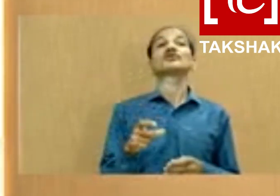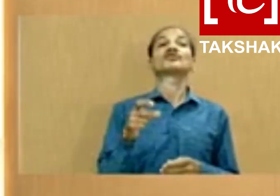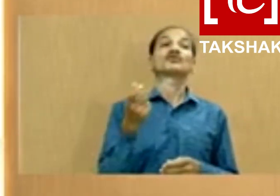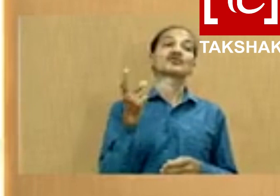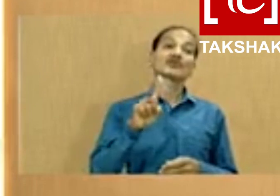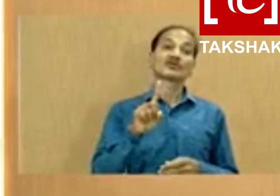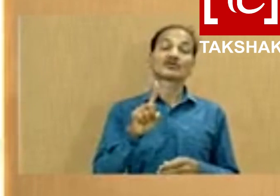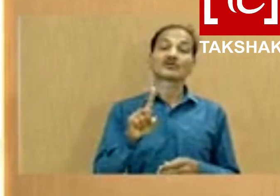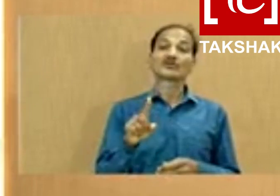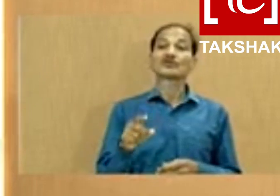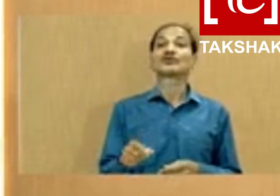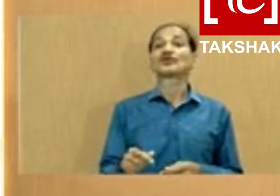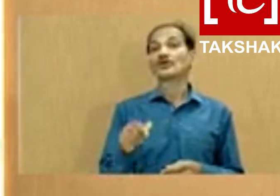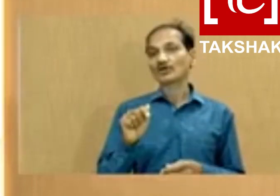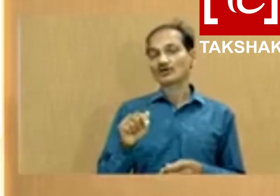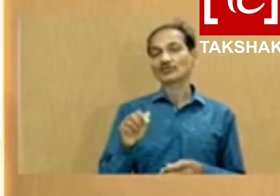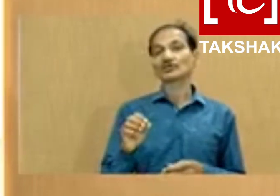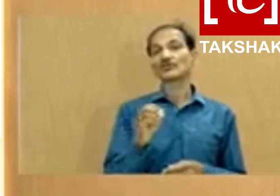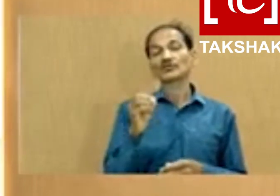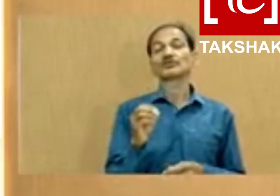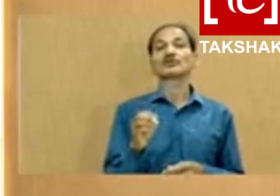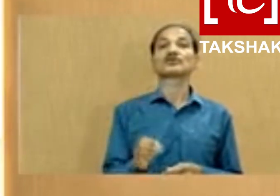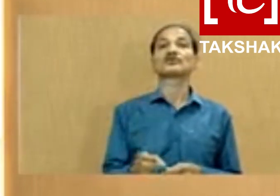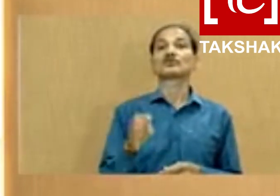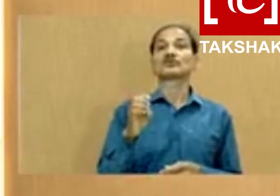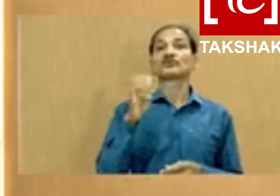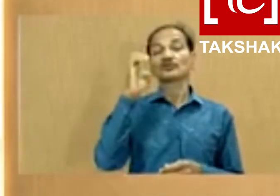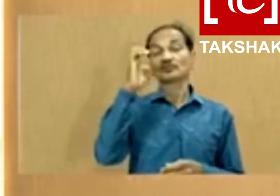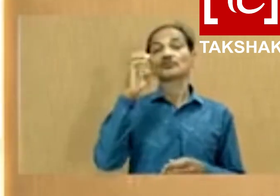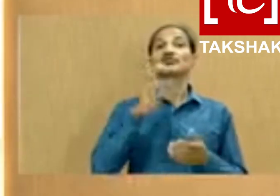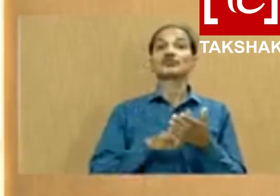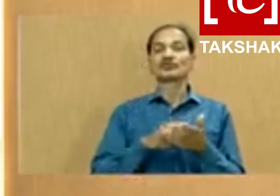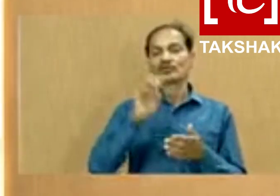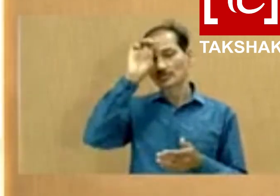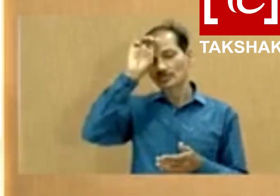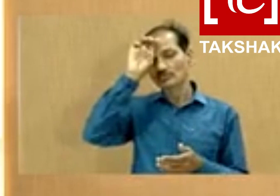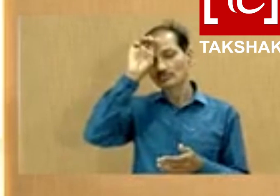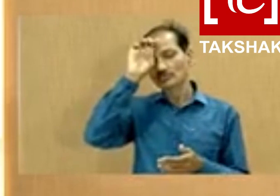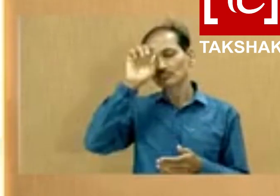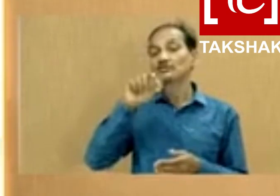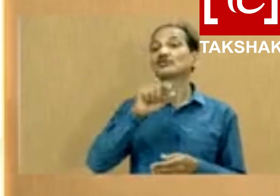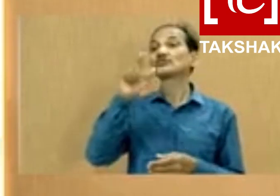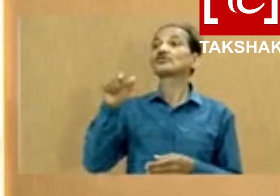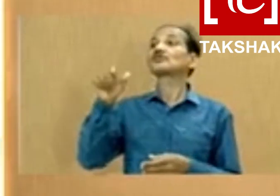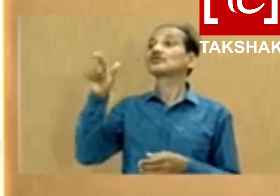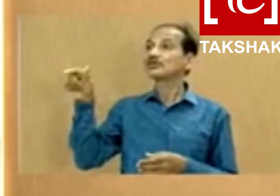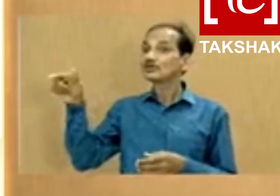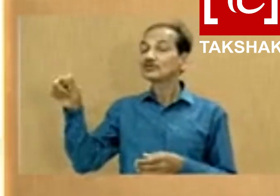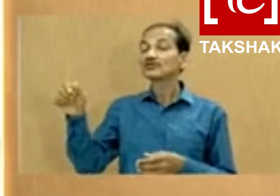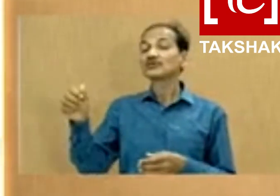ଗୋଟିଏ ବିରାଟ ବଡ଼ ଐତିହାସିକ ପଦକ୍ଷେପ ନେଇଥିଲେ। ଏହି ପଦକ୍ଷେପ ଥିଲା COVID-19 ସ୍ୱତନ୍ତ୍ର ହସ୍ପିଟାଲ